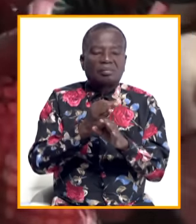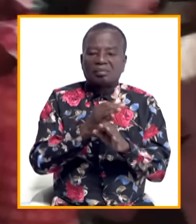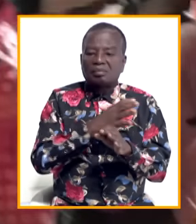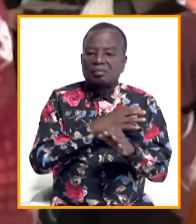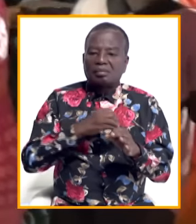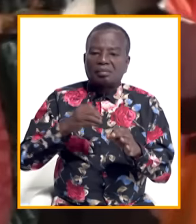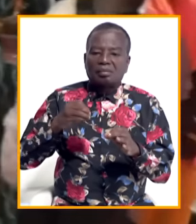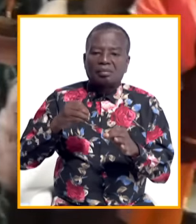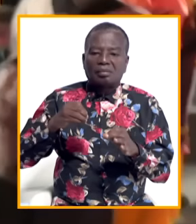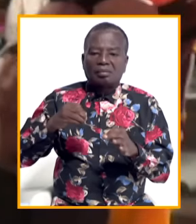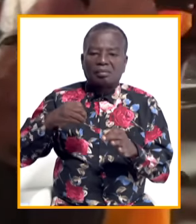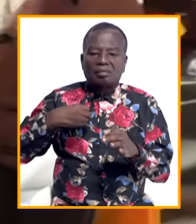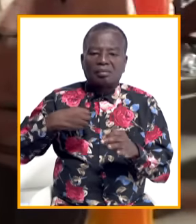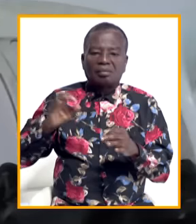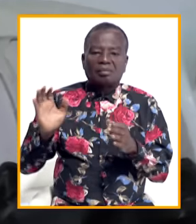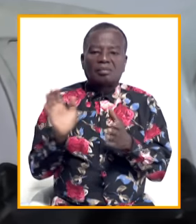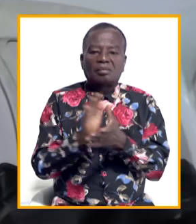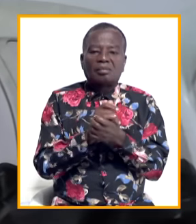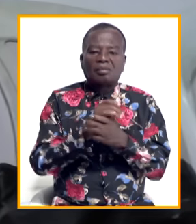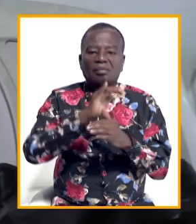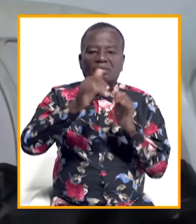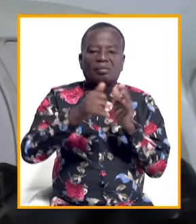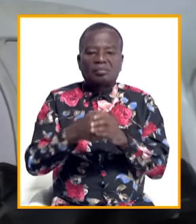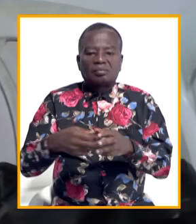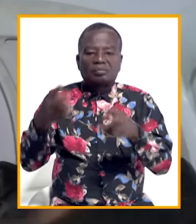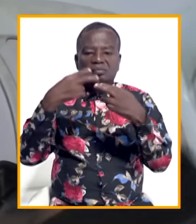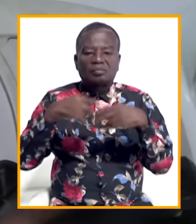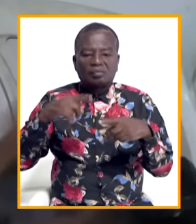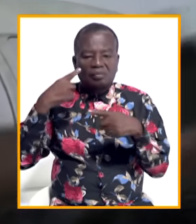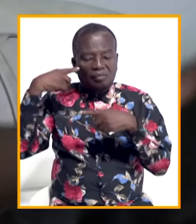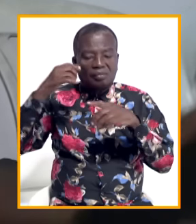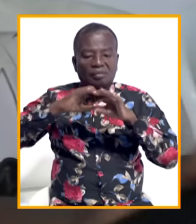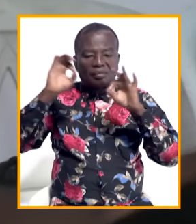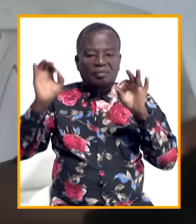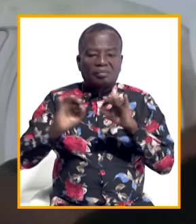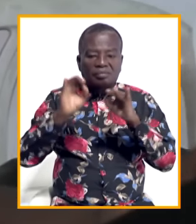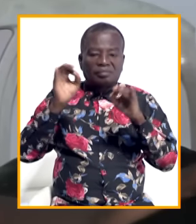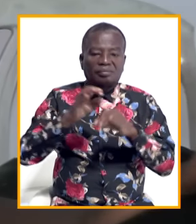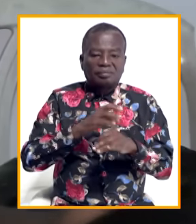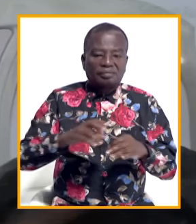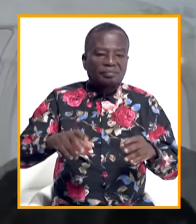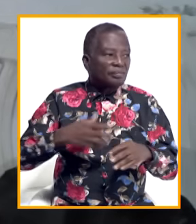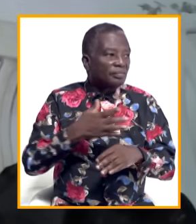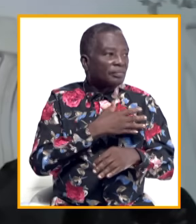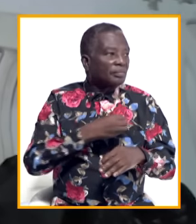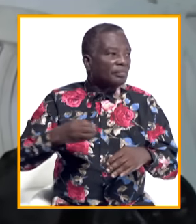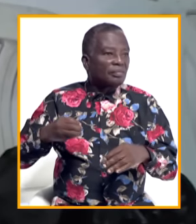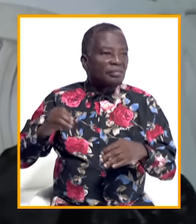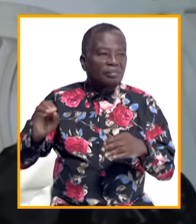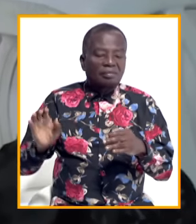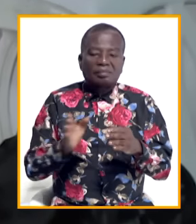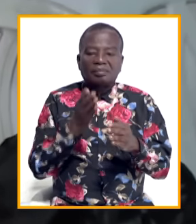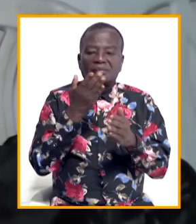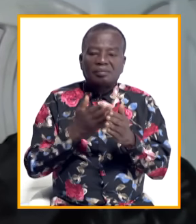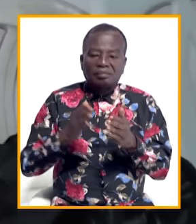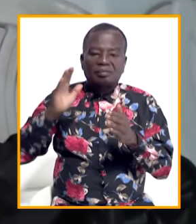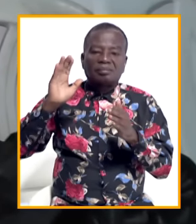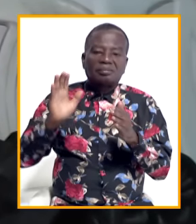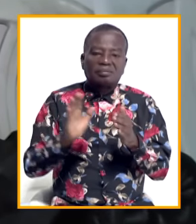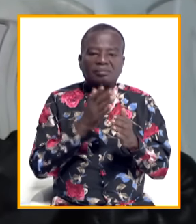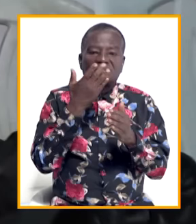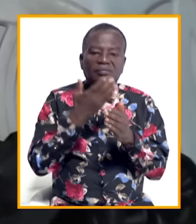noms de la scène locale bien connus. Avant son entrée sur scène, Ras Goody Brown nous livre un avant-goût.